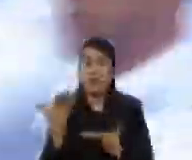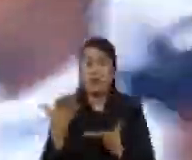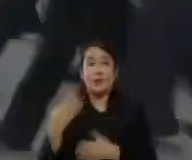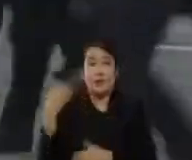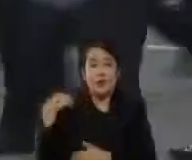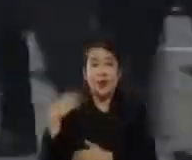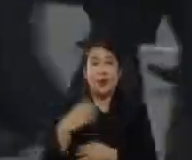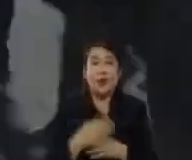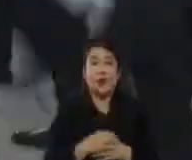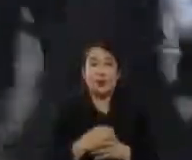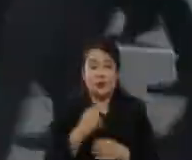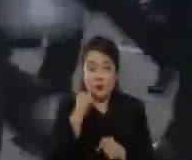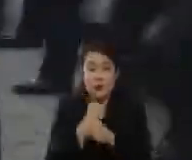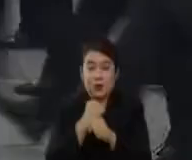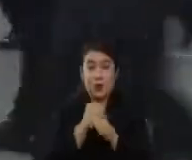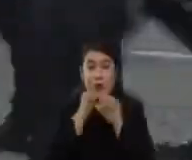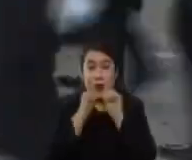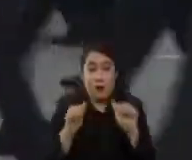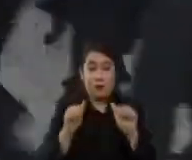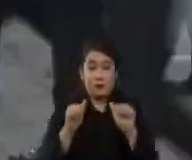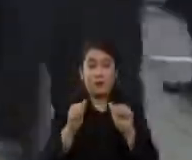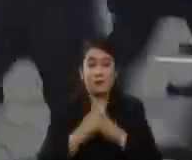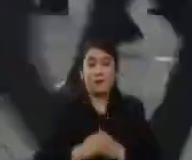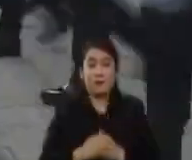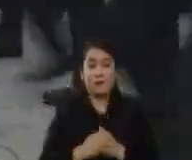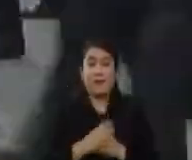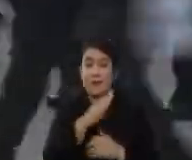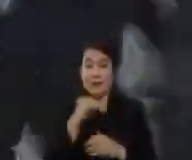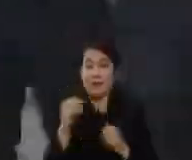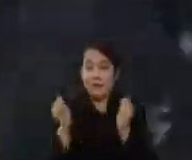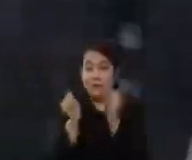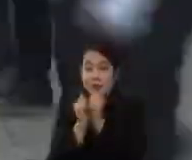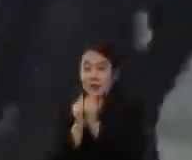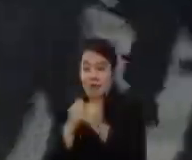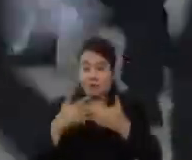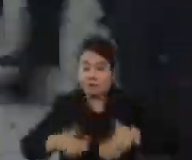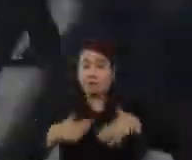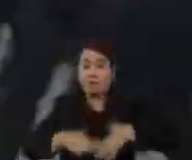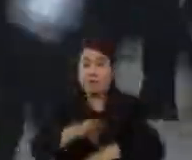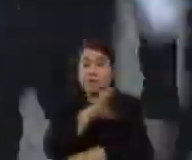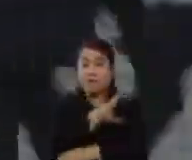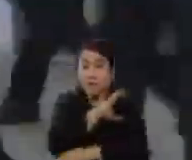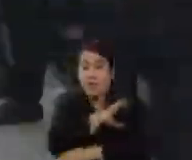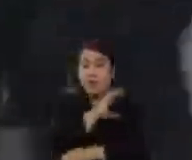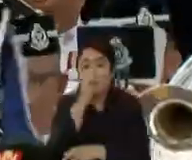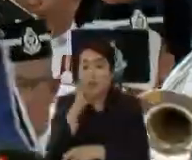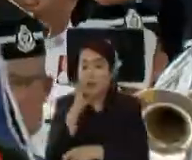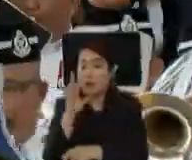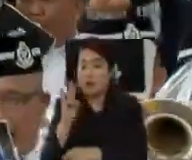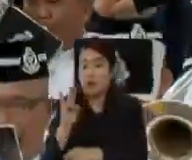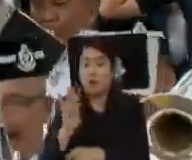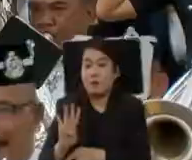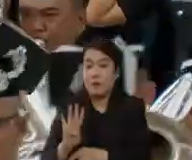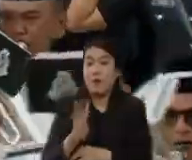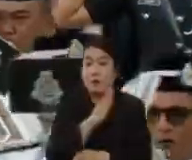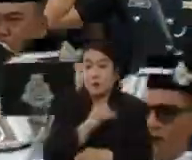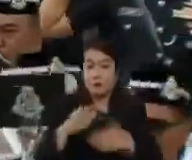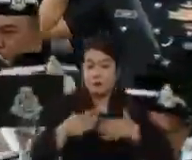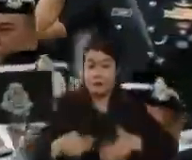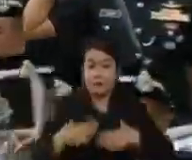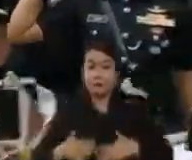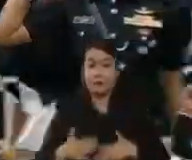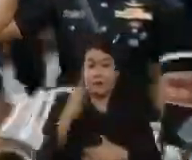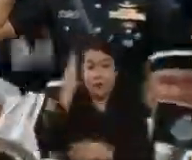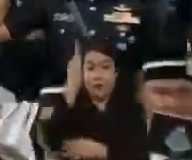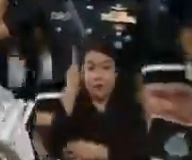berpakaian kerja tugas AMP atau working dress berserta dengan pakaian seragam polis tahun 1974, pakaian seragam polis